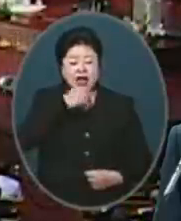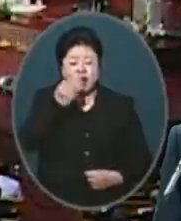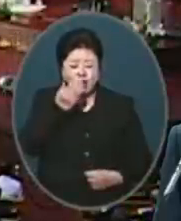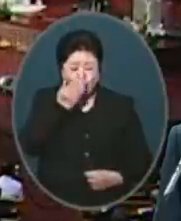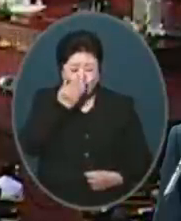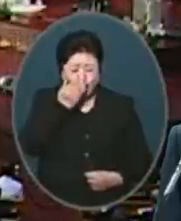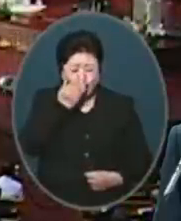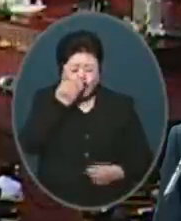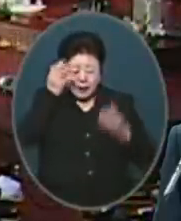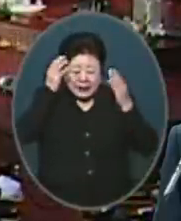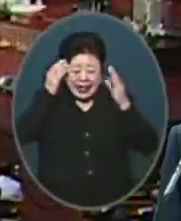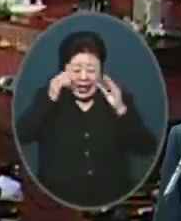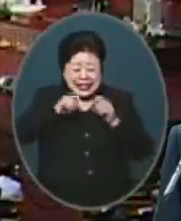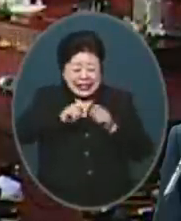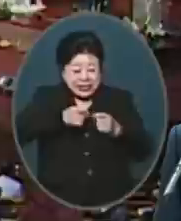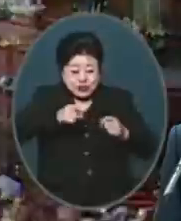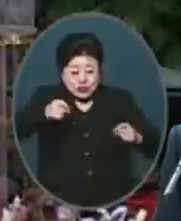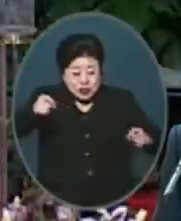거룩함의 대줄,